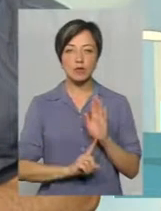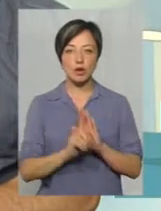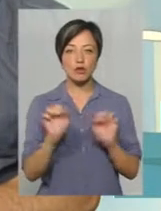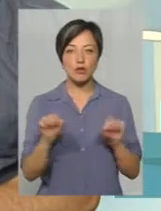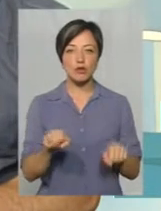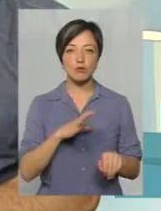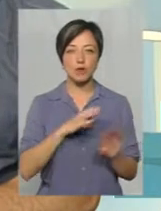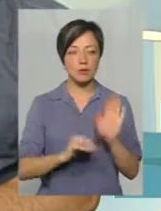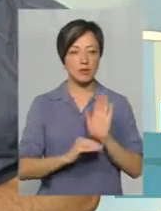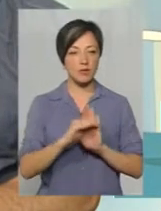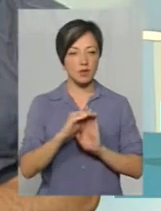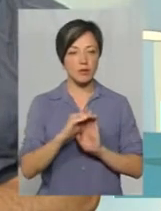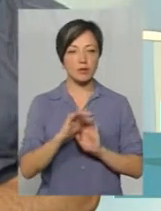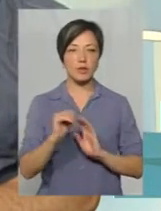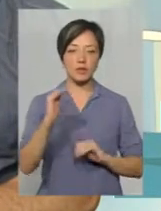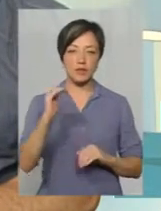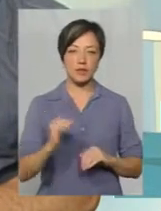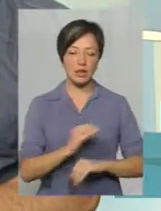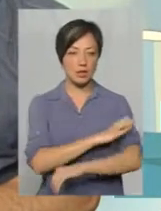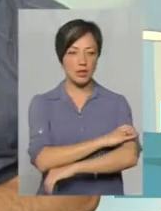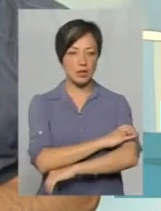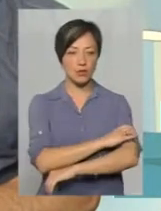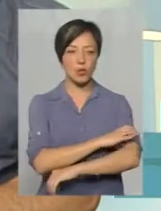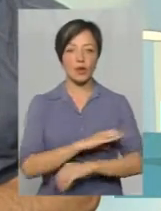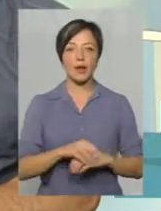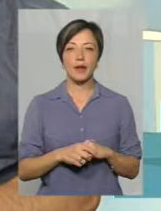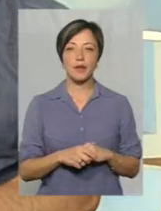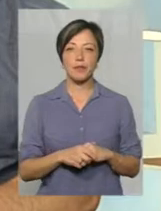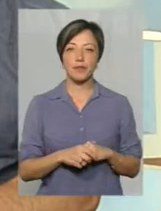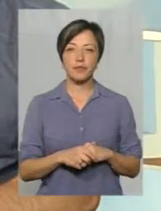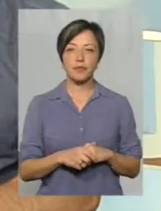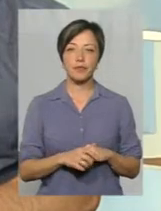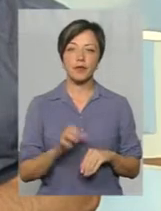бути підвищення, потім пониження артеріального тиску.